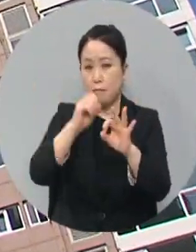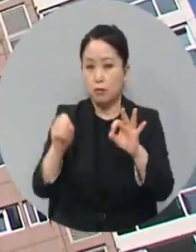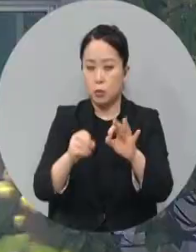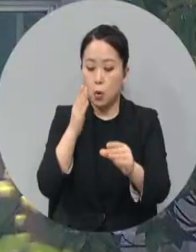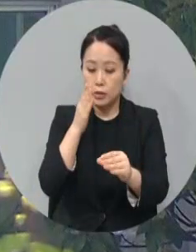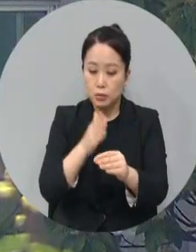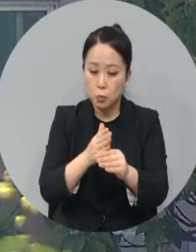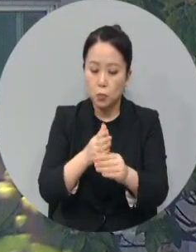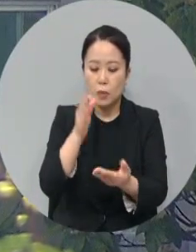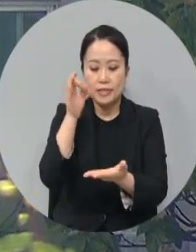하락세를 주도했습니다